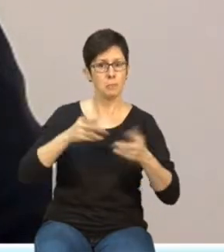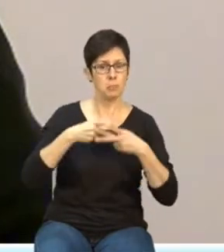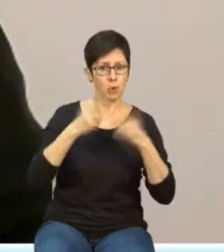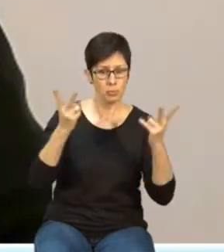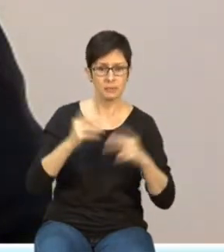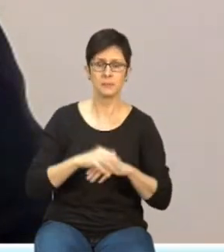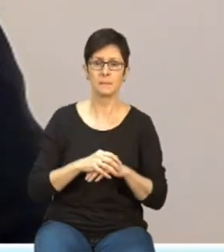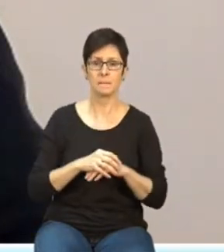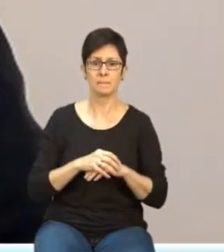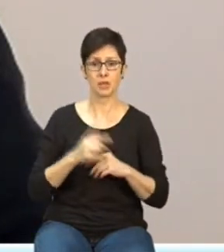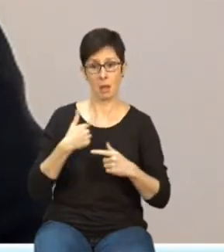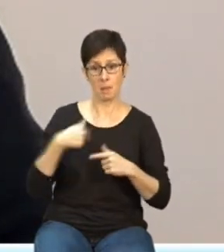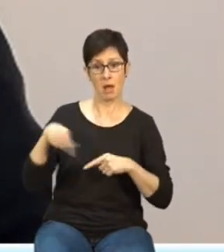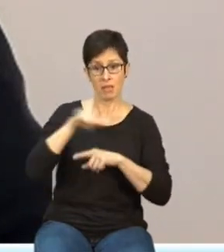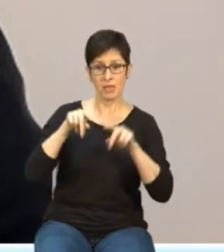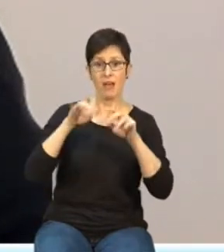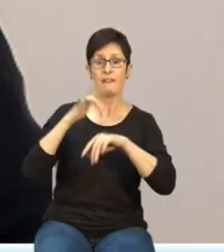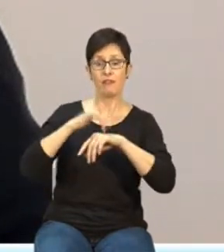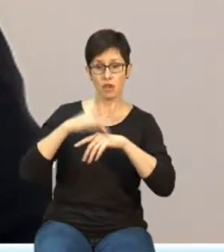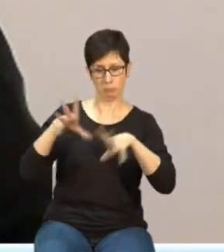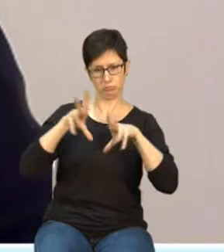przyjmujemy je z radością